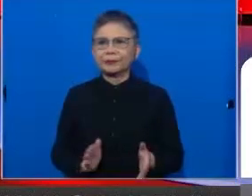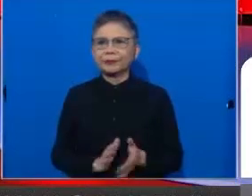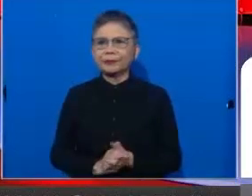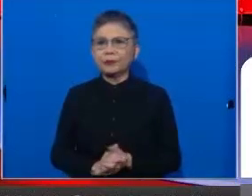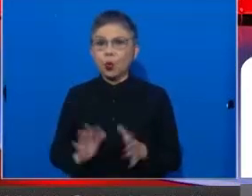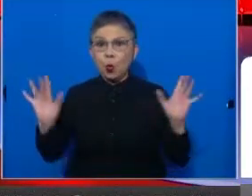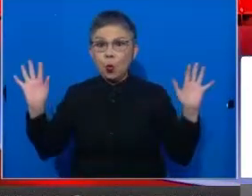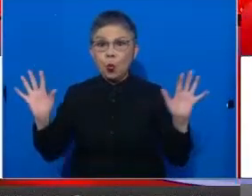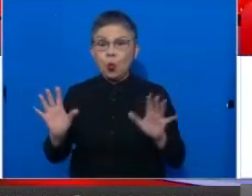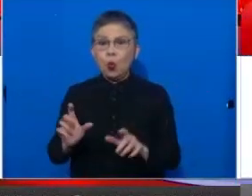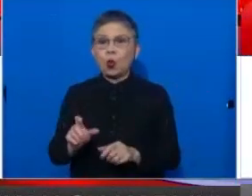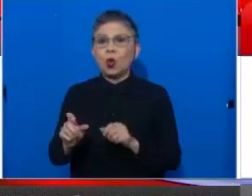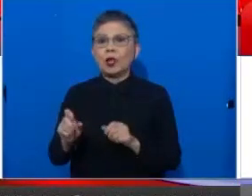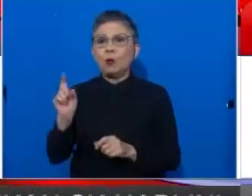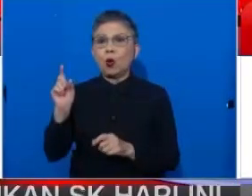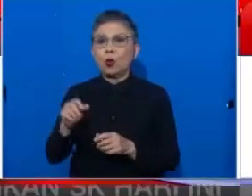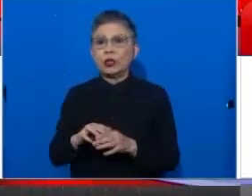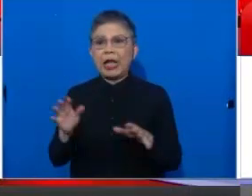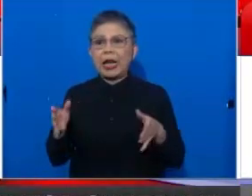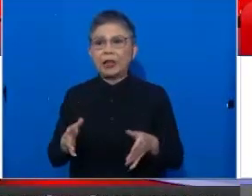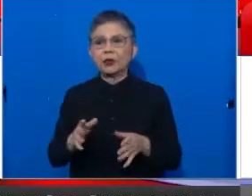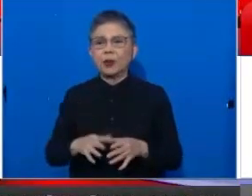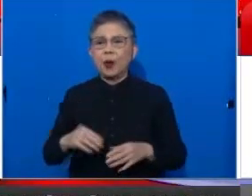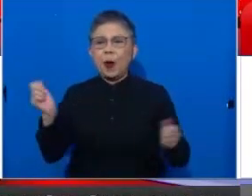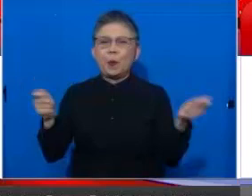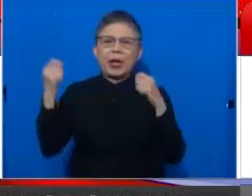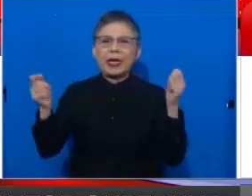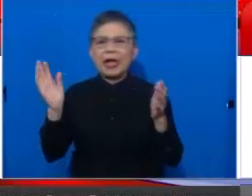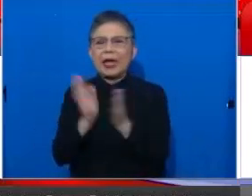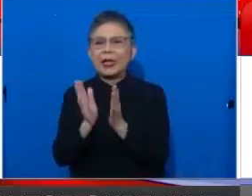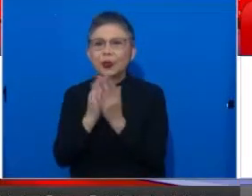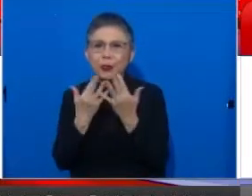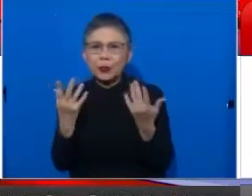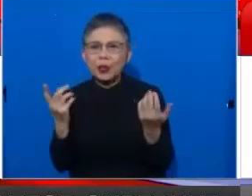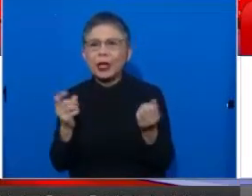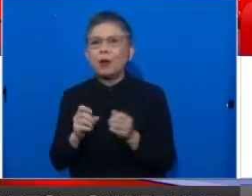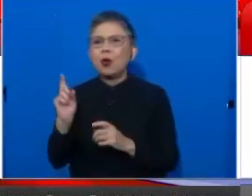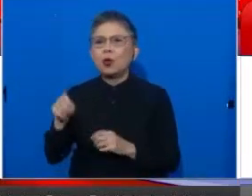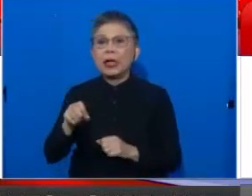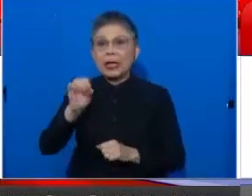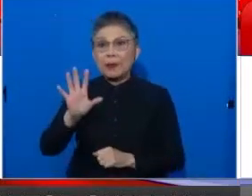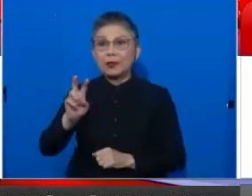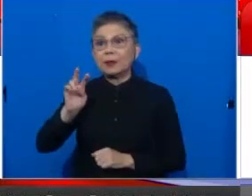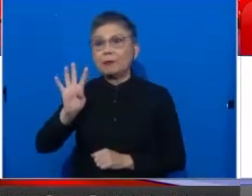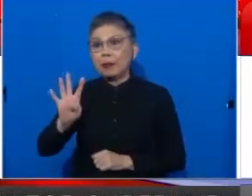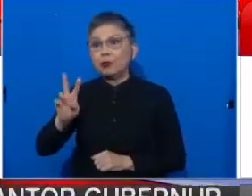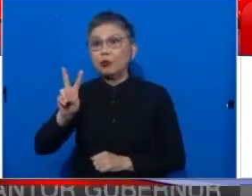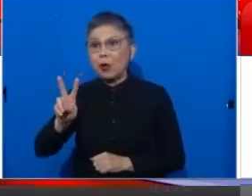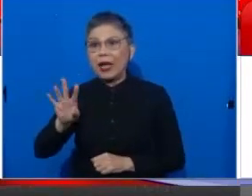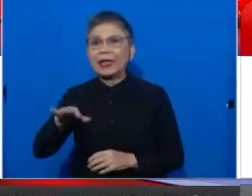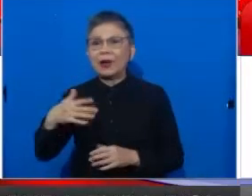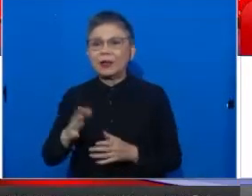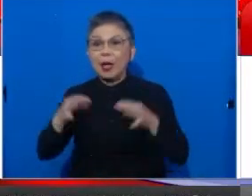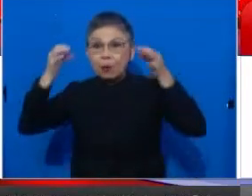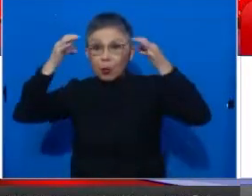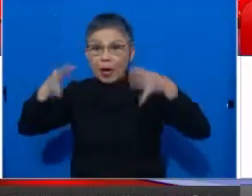Ribuan warga Kota Hujan antusias berkumpul di sejumlah jalan untuk menyaksikan perayaan hari jadi Kota Bogor ke-542. Sementara di Polewali